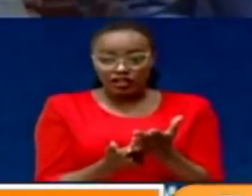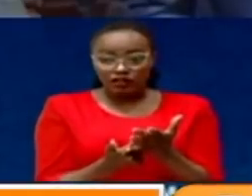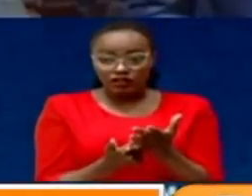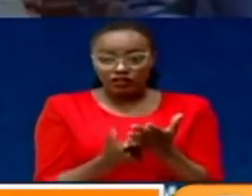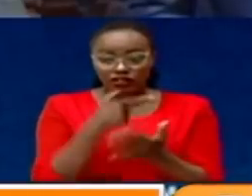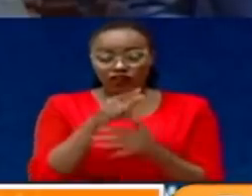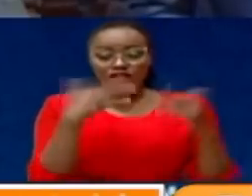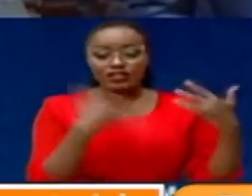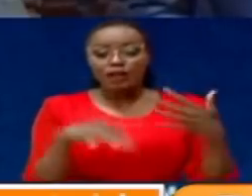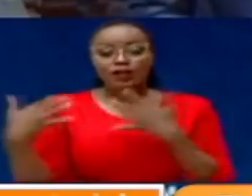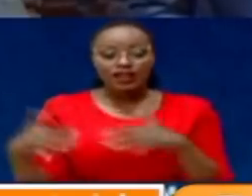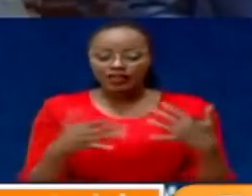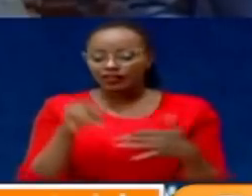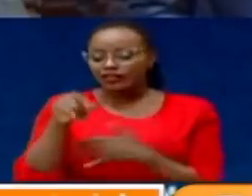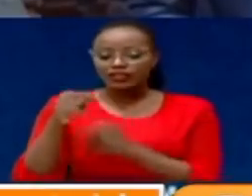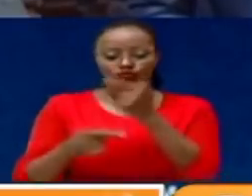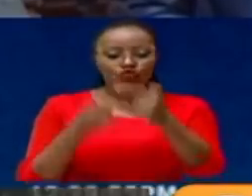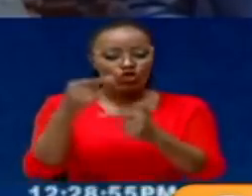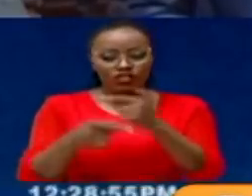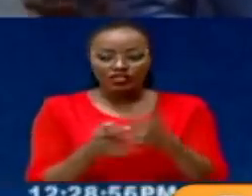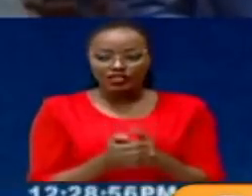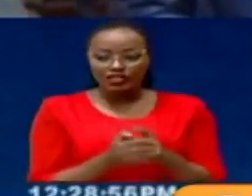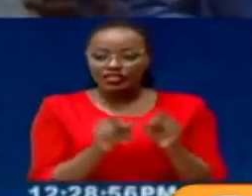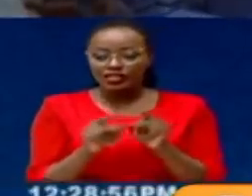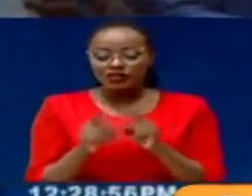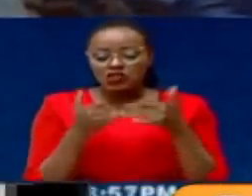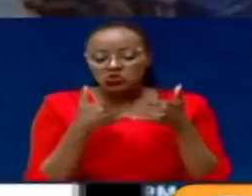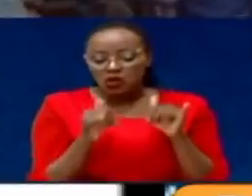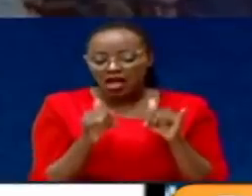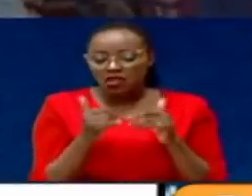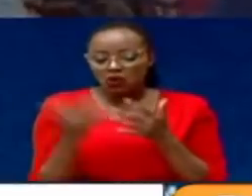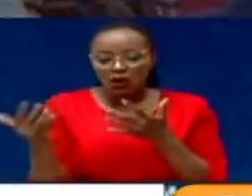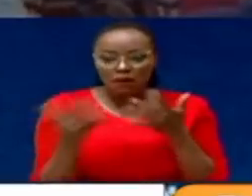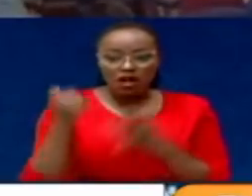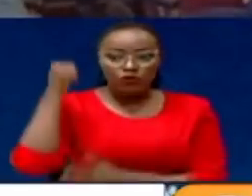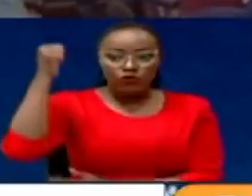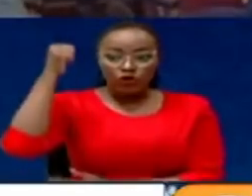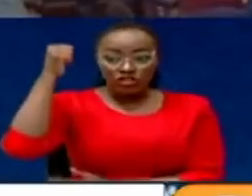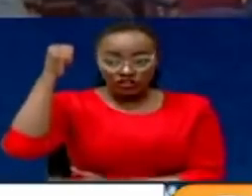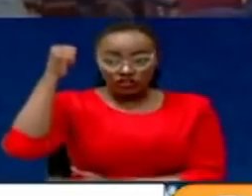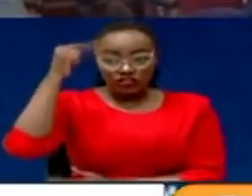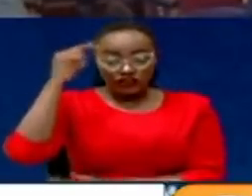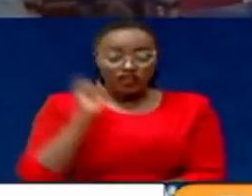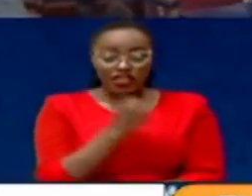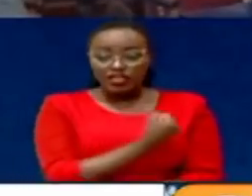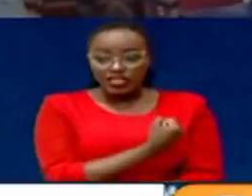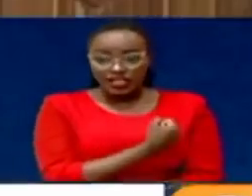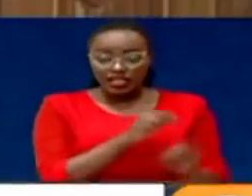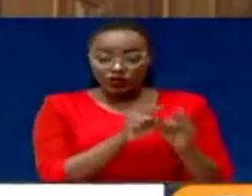is dramatizing the entire process. He's playing politics. He's doing character assassination, Mr.